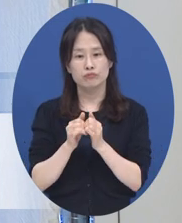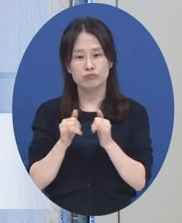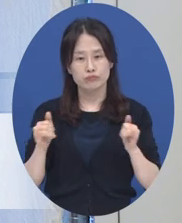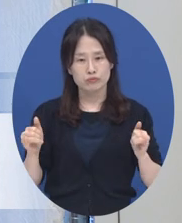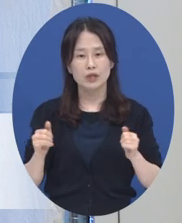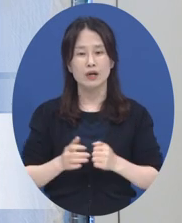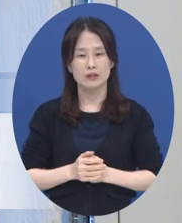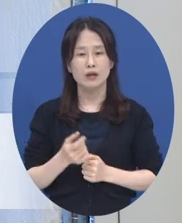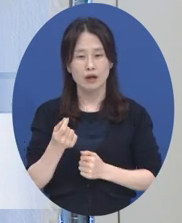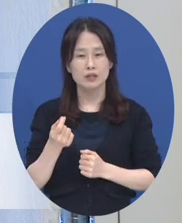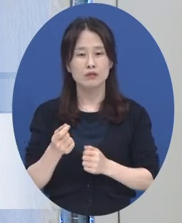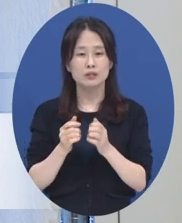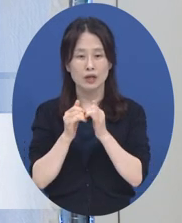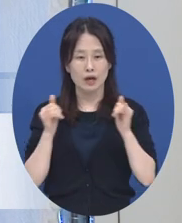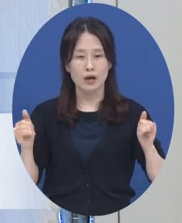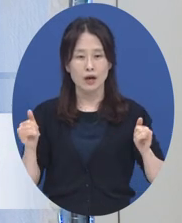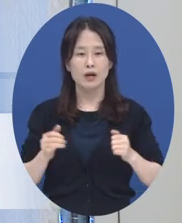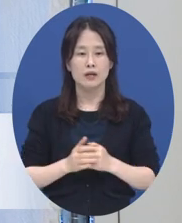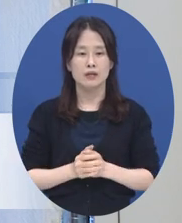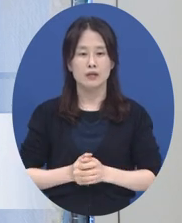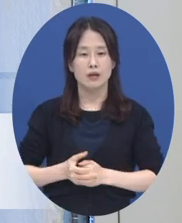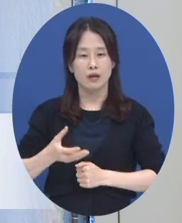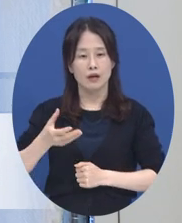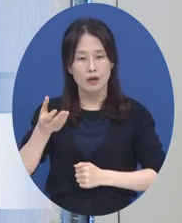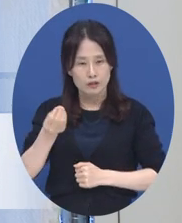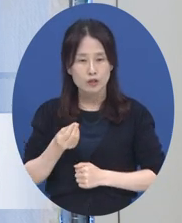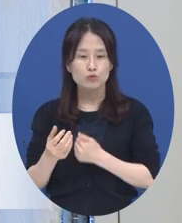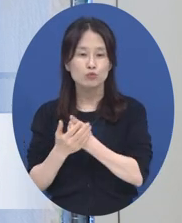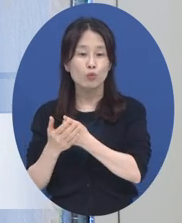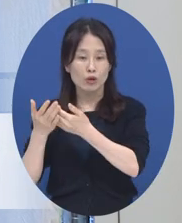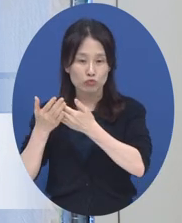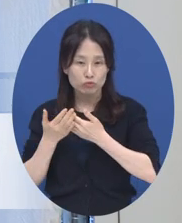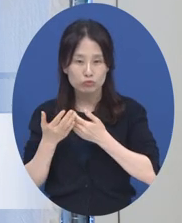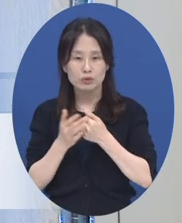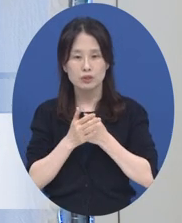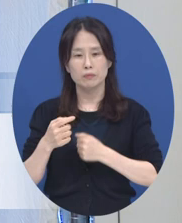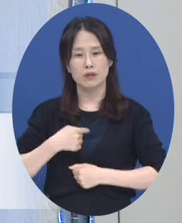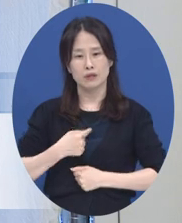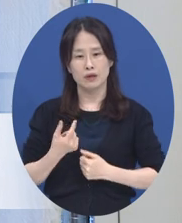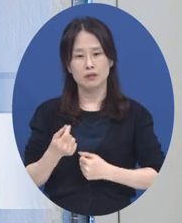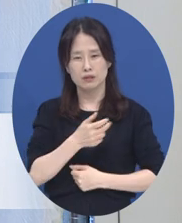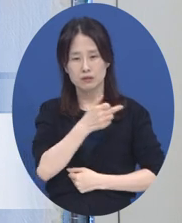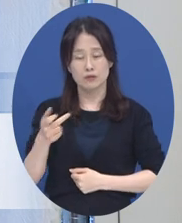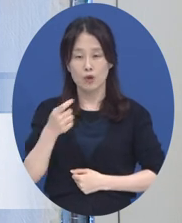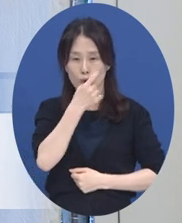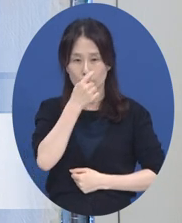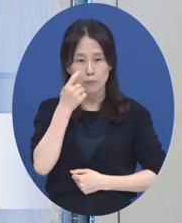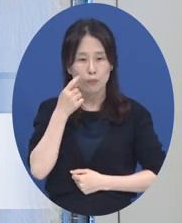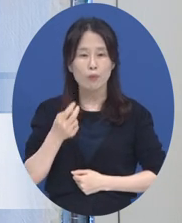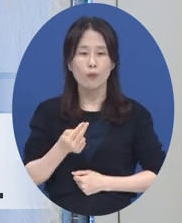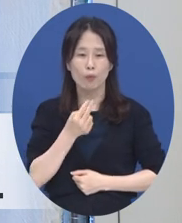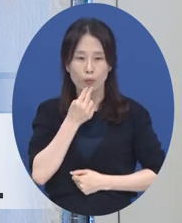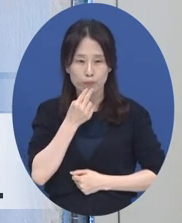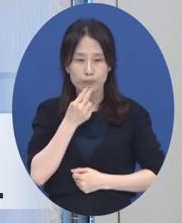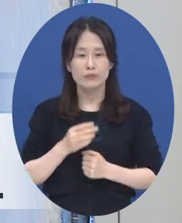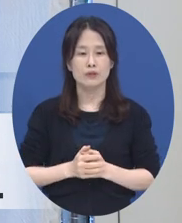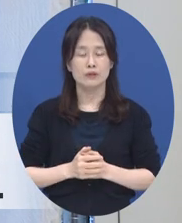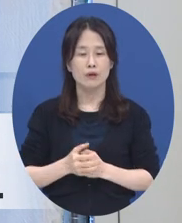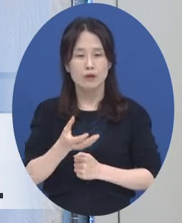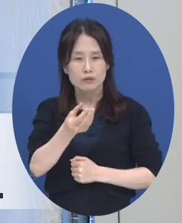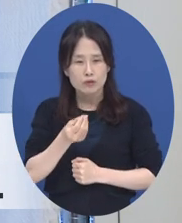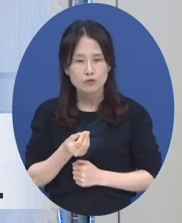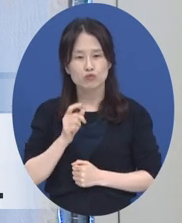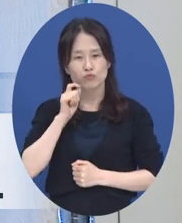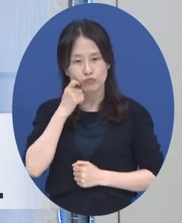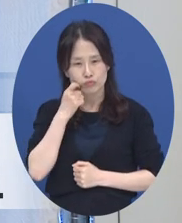뭐 저신용자나 이런 쪽 위주로 대출을 해준다고 해가지고 그냥 뭐 저처럼 뭐큰 담보가 없는 대출이 좀